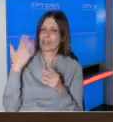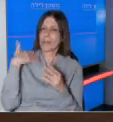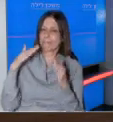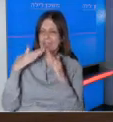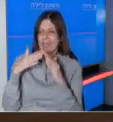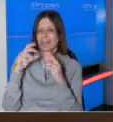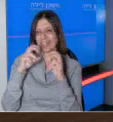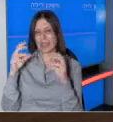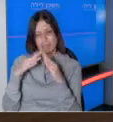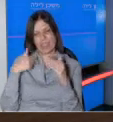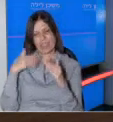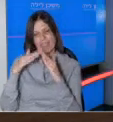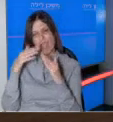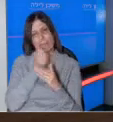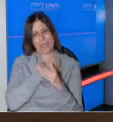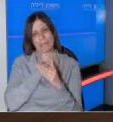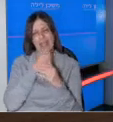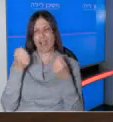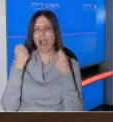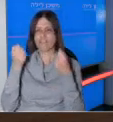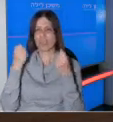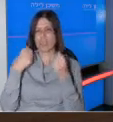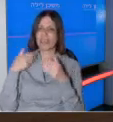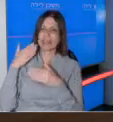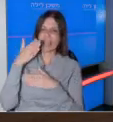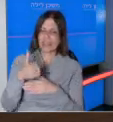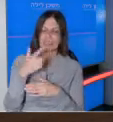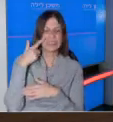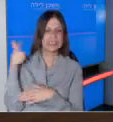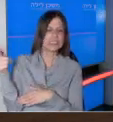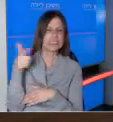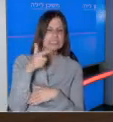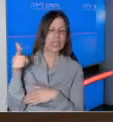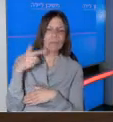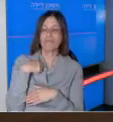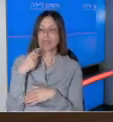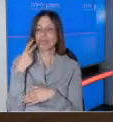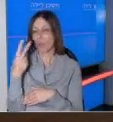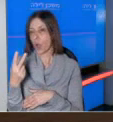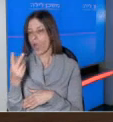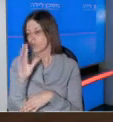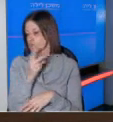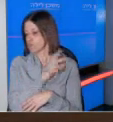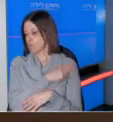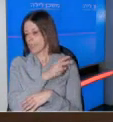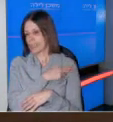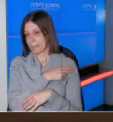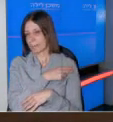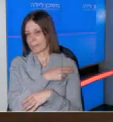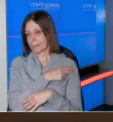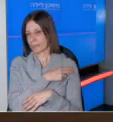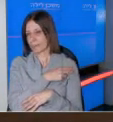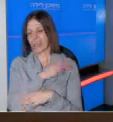ברק, בהפגנה, לא משנה מה, נכנסתי שם לתעד מה שקורה, ואתה רואה איך השוטרים, לזכותם